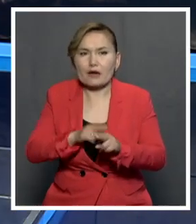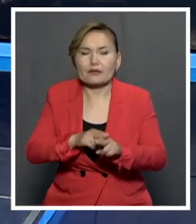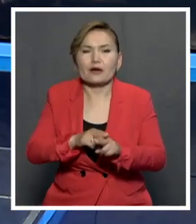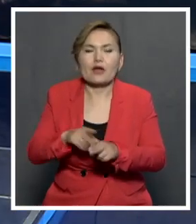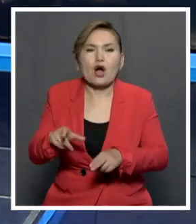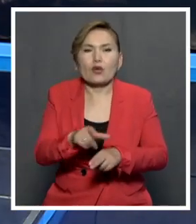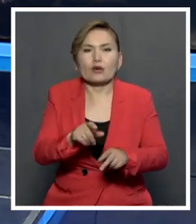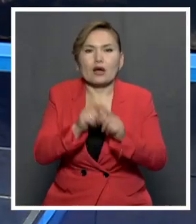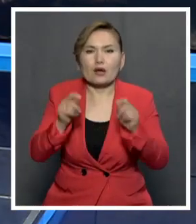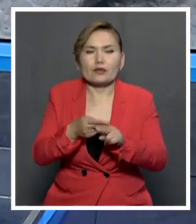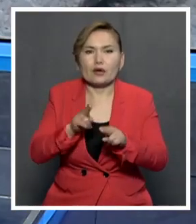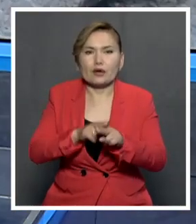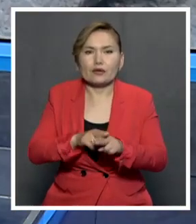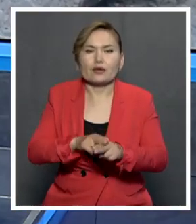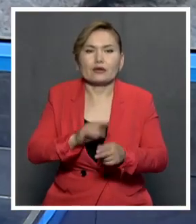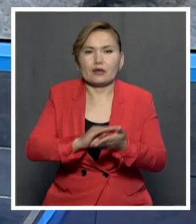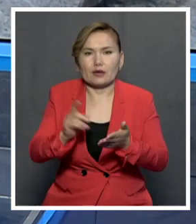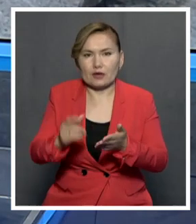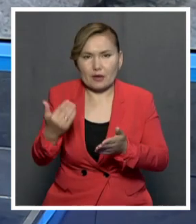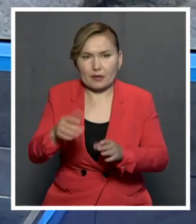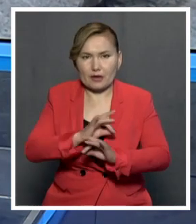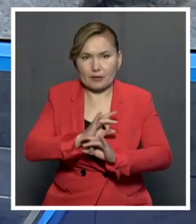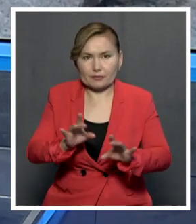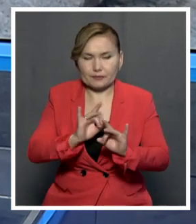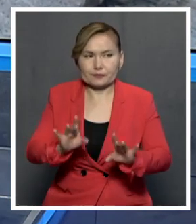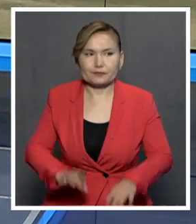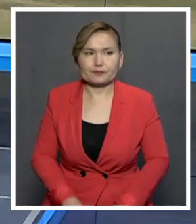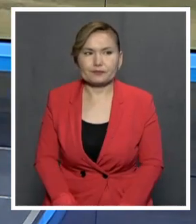көтерді. Ұлт ұясы Ұлытаудан тілшіміз Руслан Нұрланұлы.